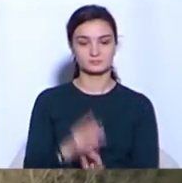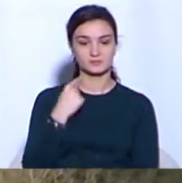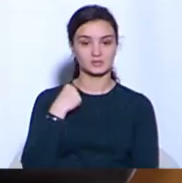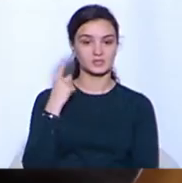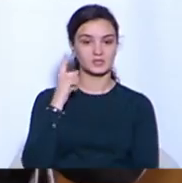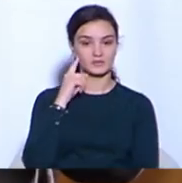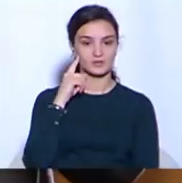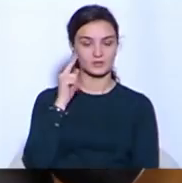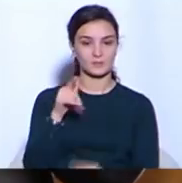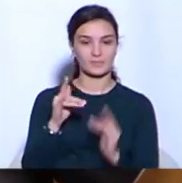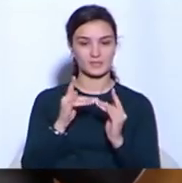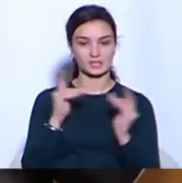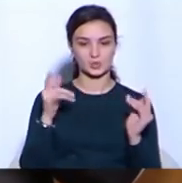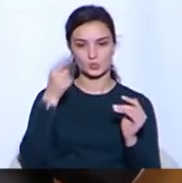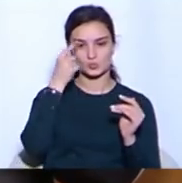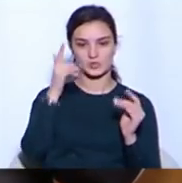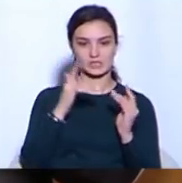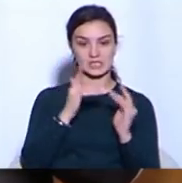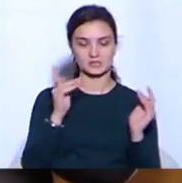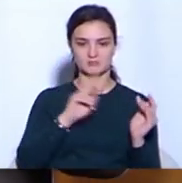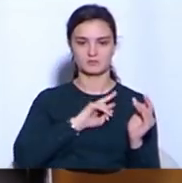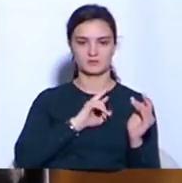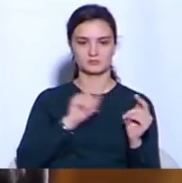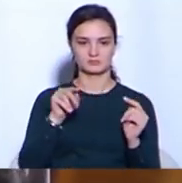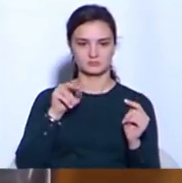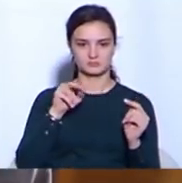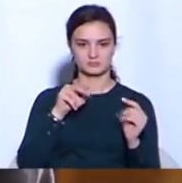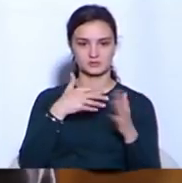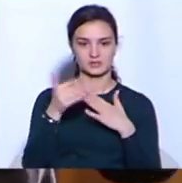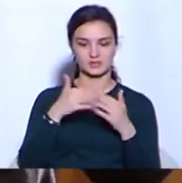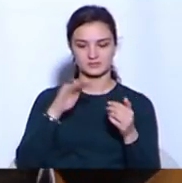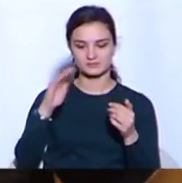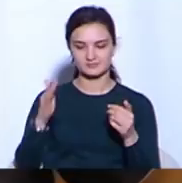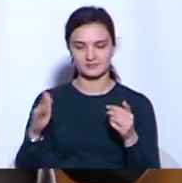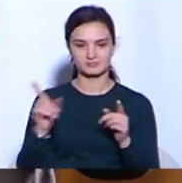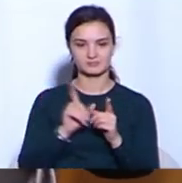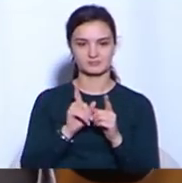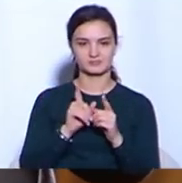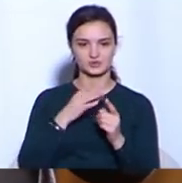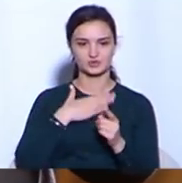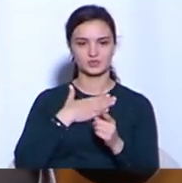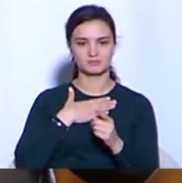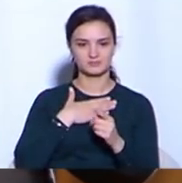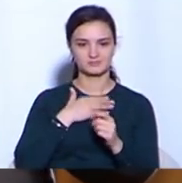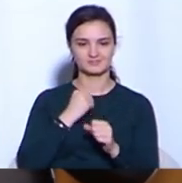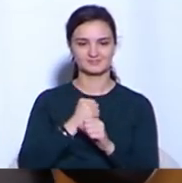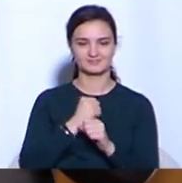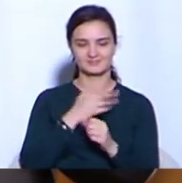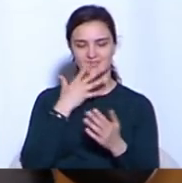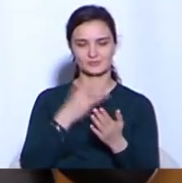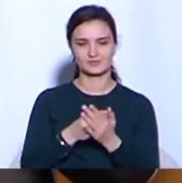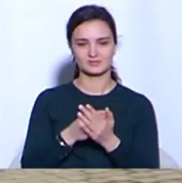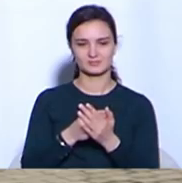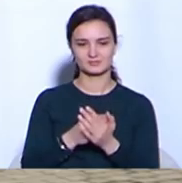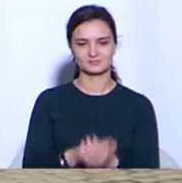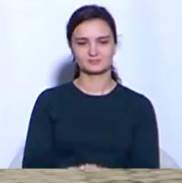როგავილია ხიდებზე, რუსთაველის ხიდზე მიყვარს. მე მოვუსობ ხელს იქ რაღაცა და ეს ჩემი საკუთრებად